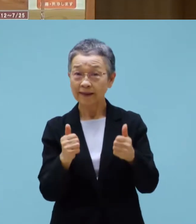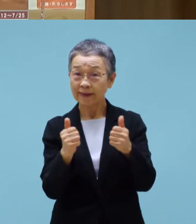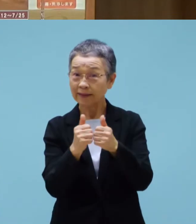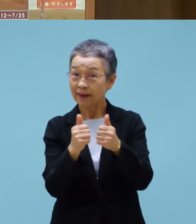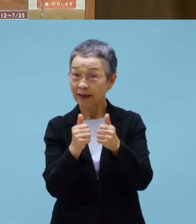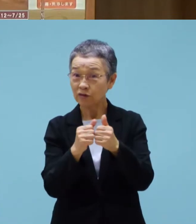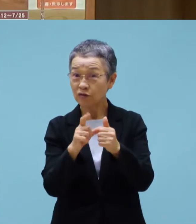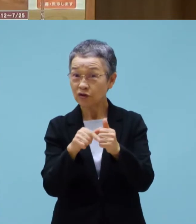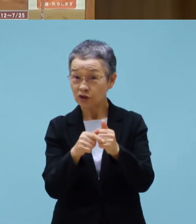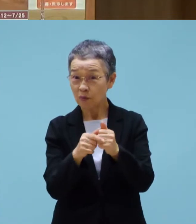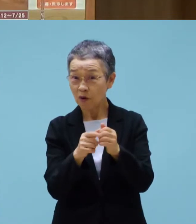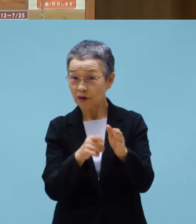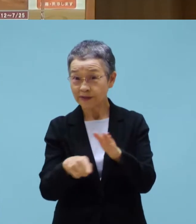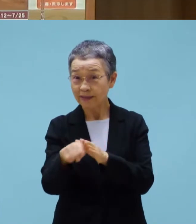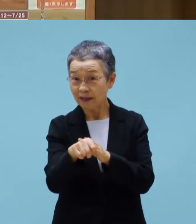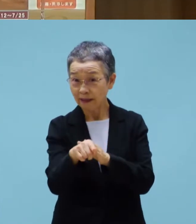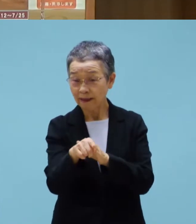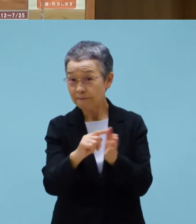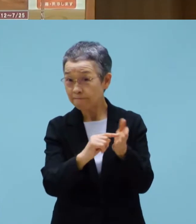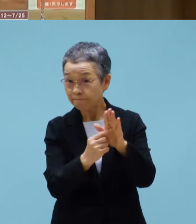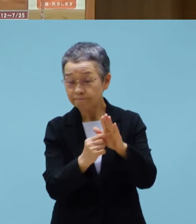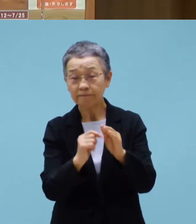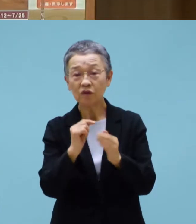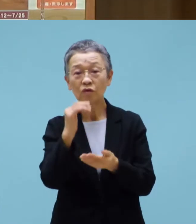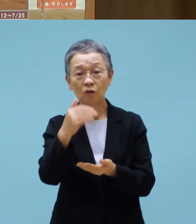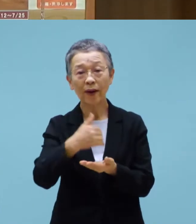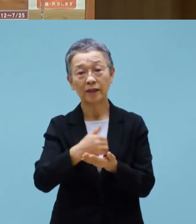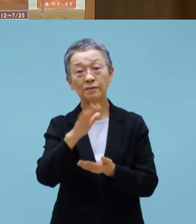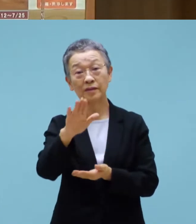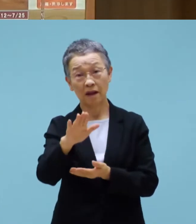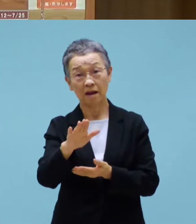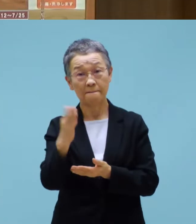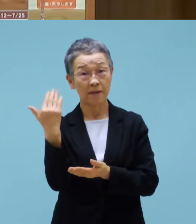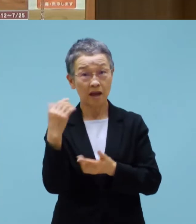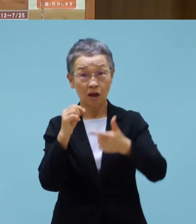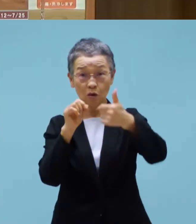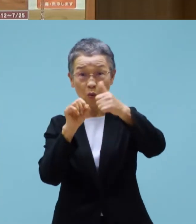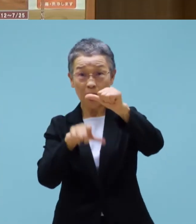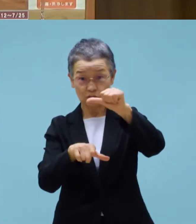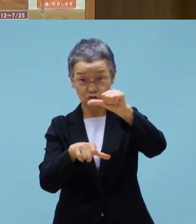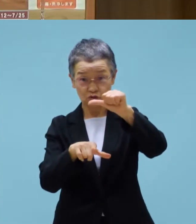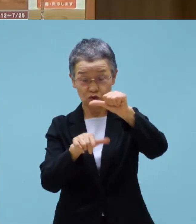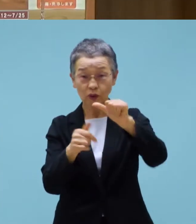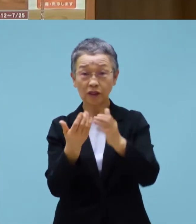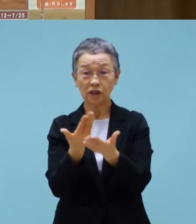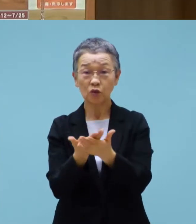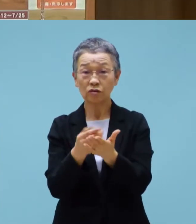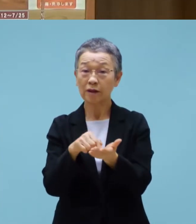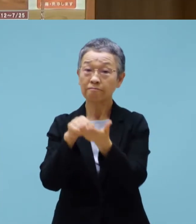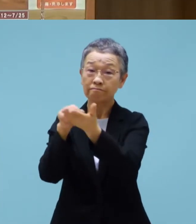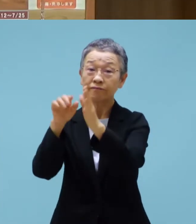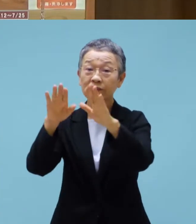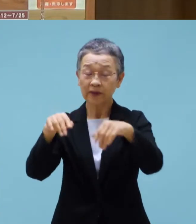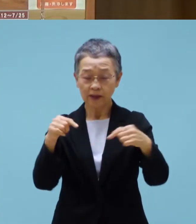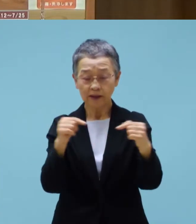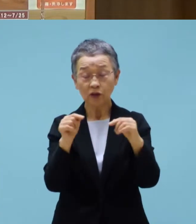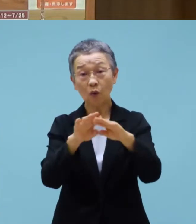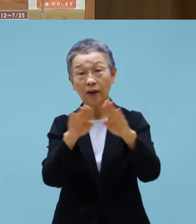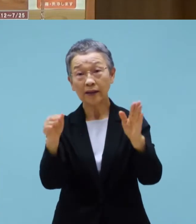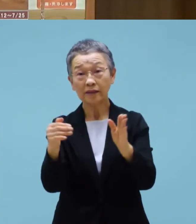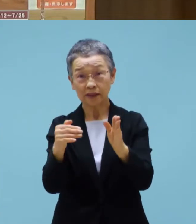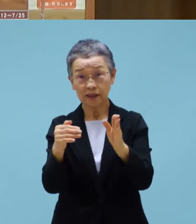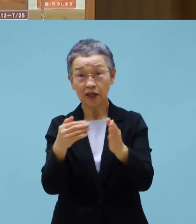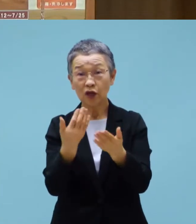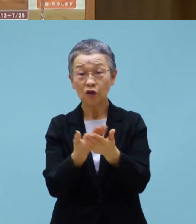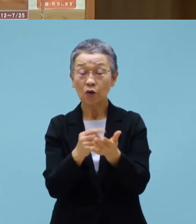というふうにおっしゃられていました。前回5月に要請した際は検討の開始から要請までに感染